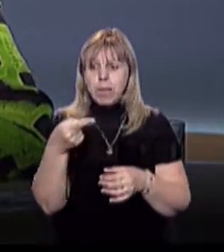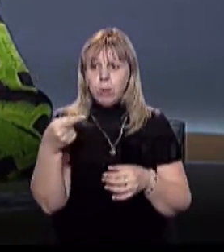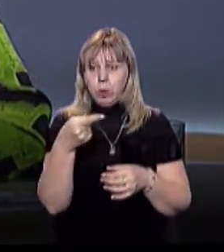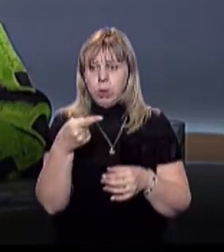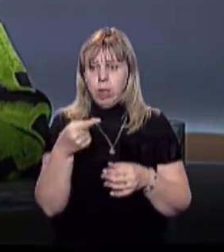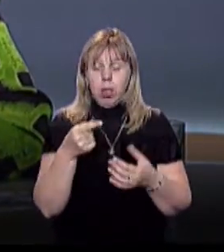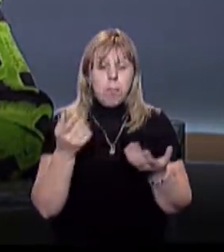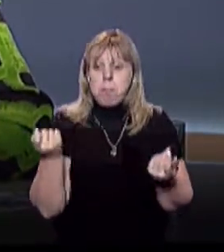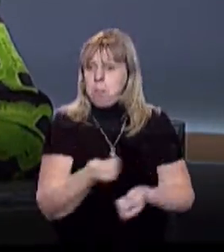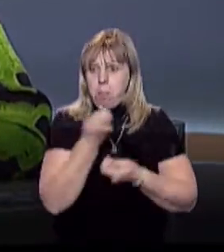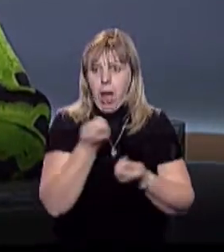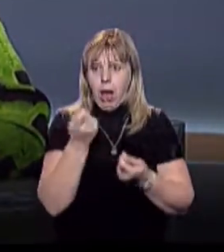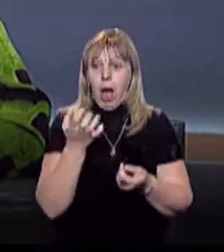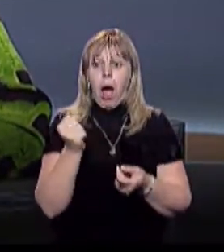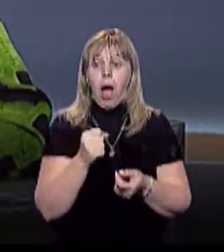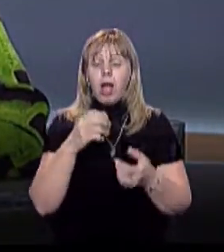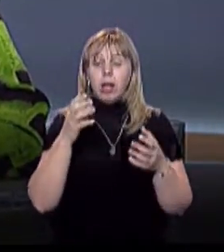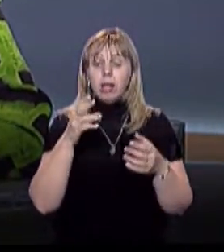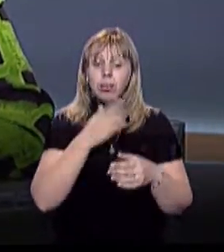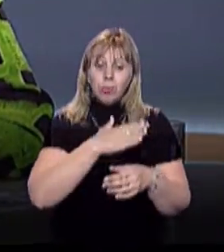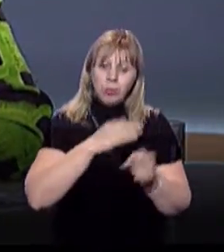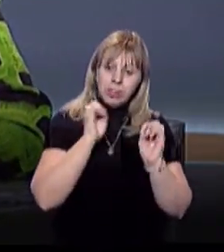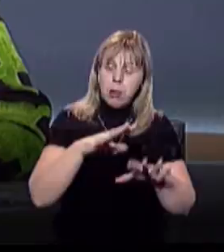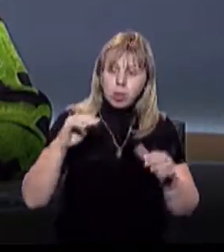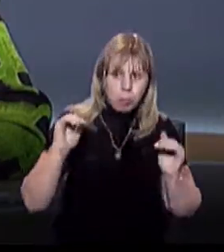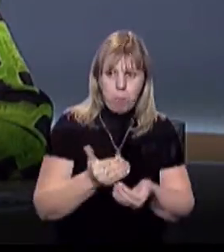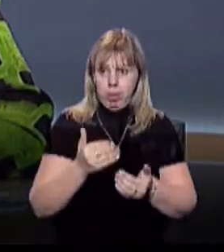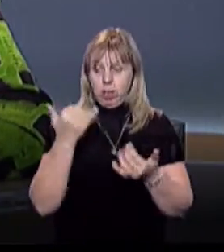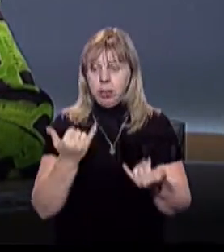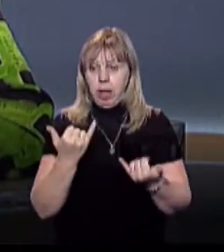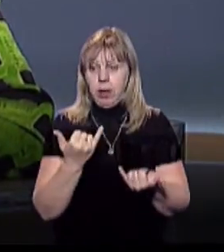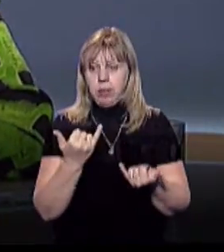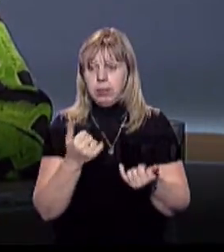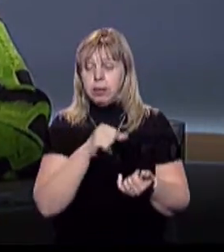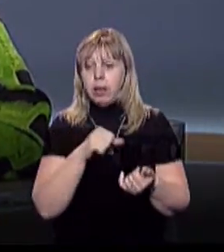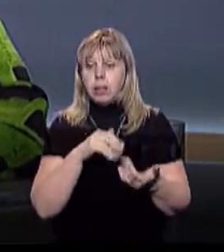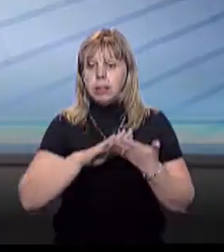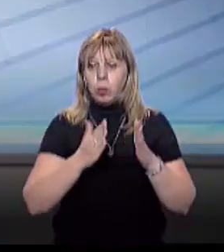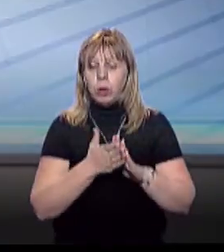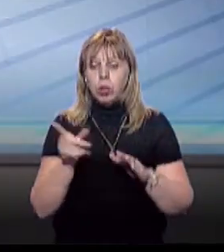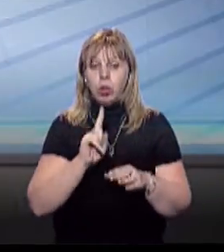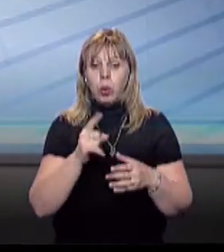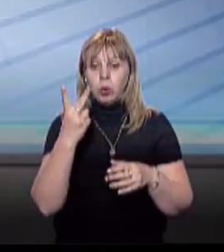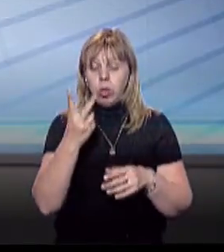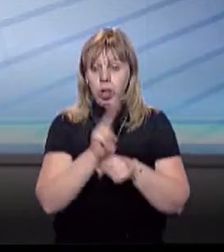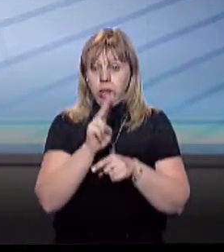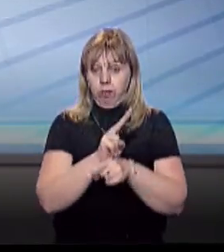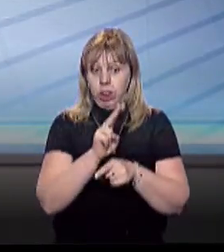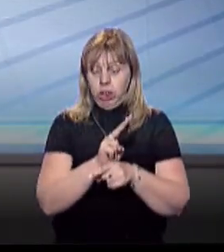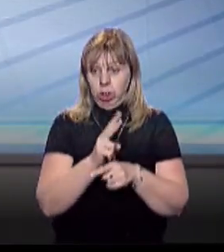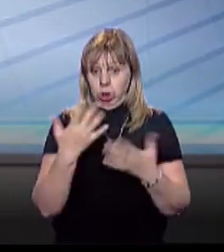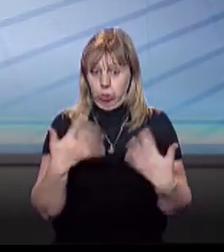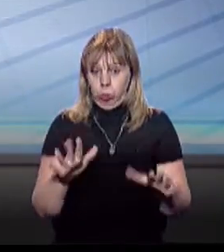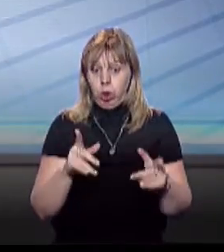резус-мінусних обмаль, а донорів іще менше. Але от зараз так склалася така ситуація, що вже другий тиждень,